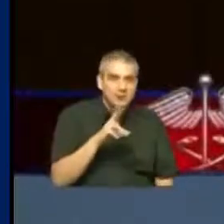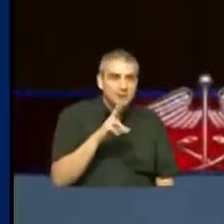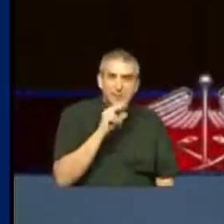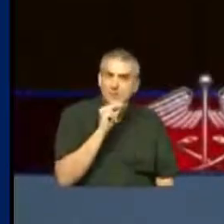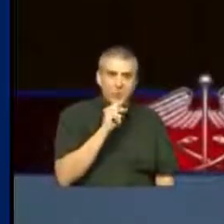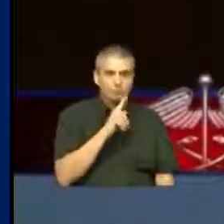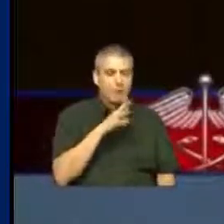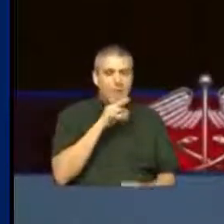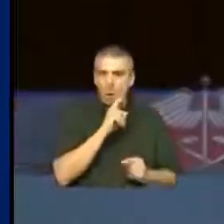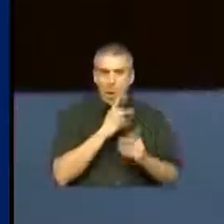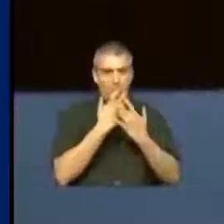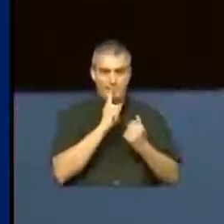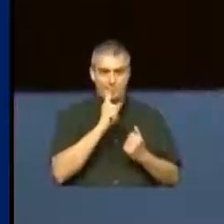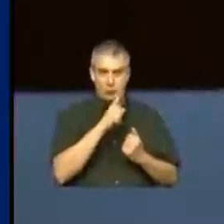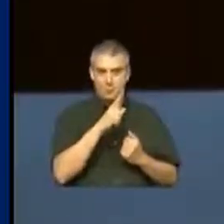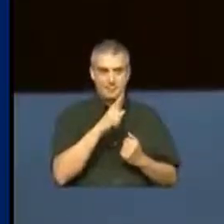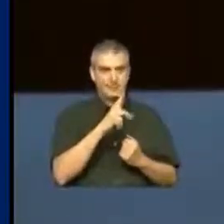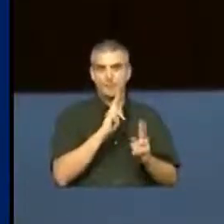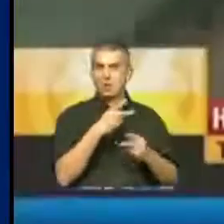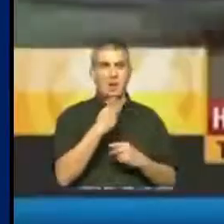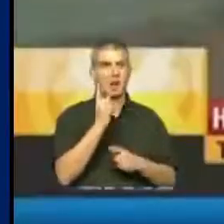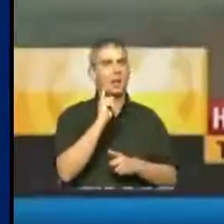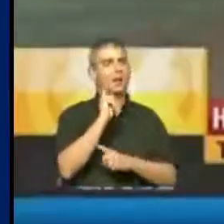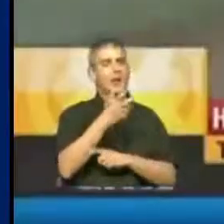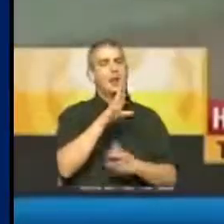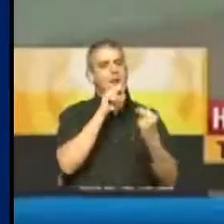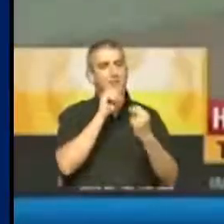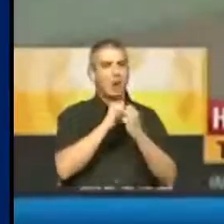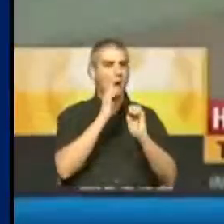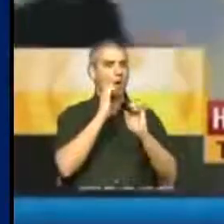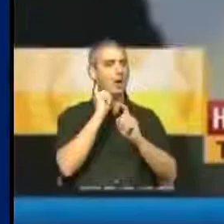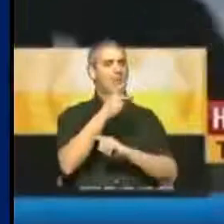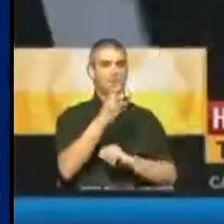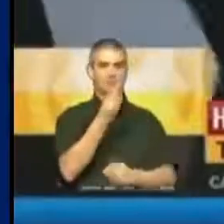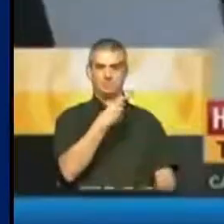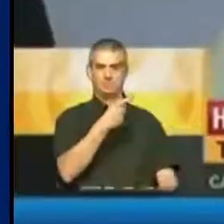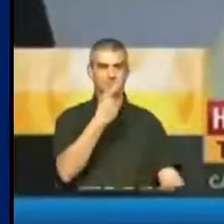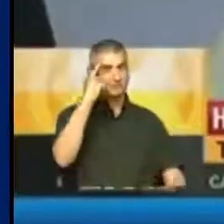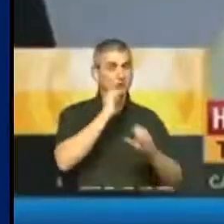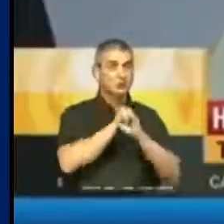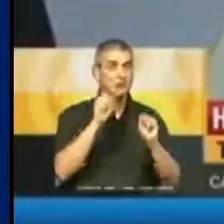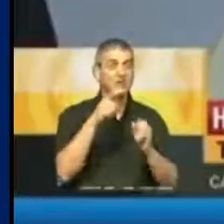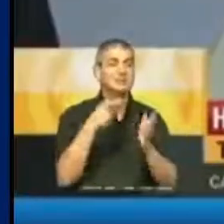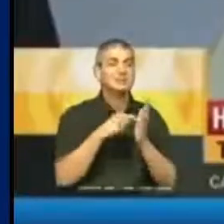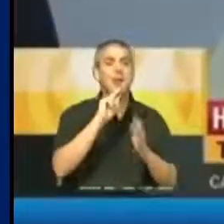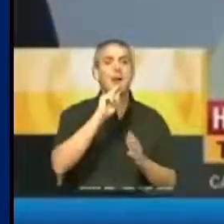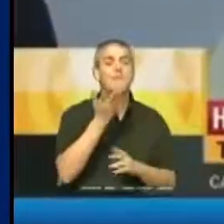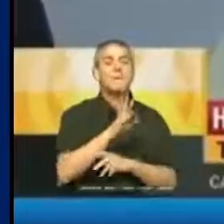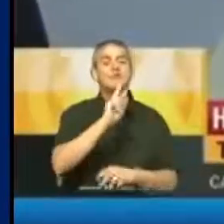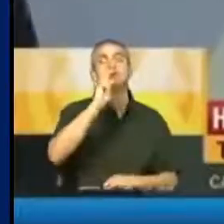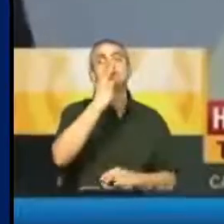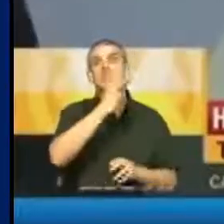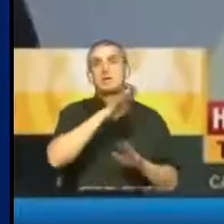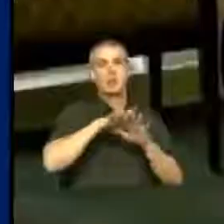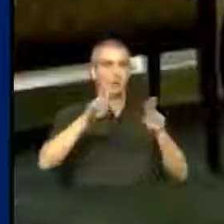very understandable. She couldn't order food or communicate well. Stroke is the second most common cause of death in the world.